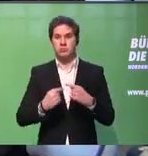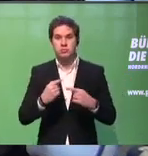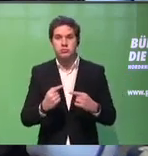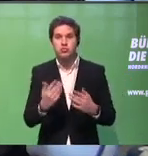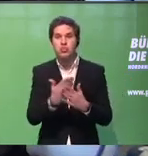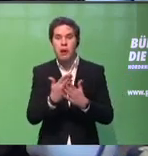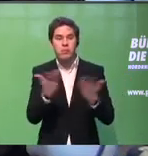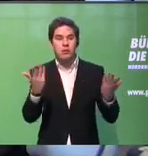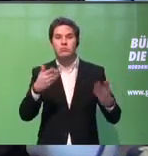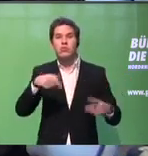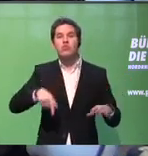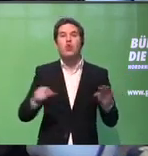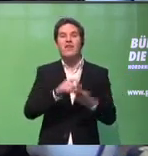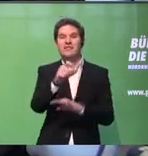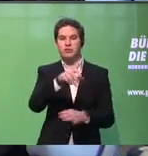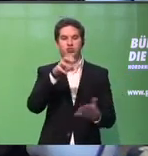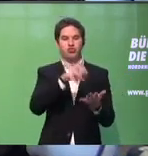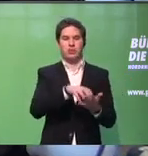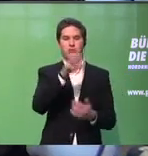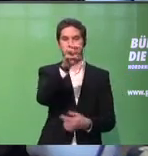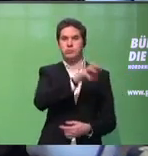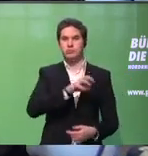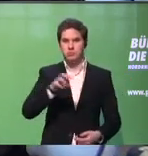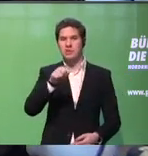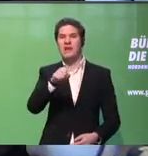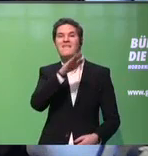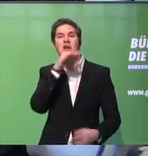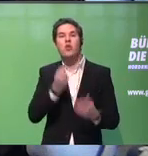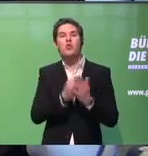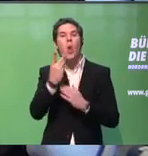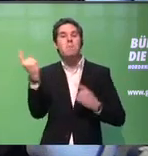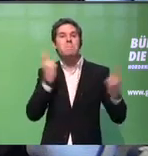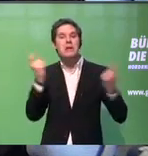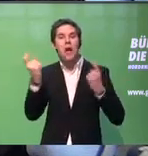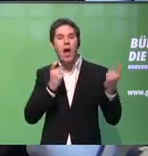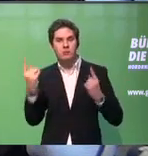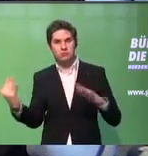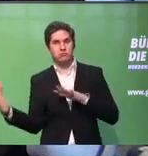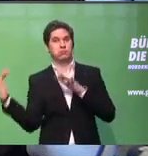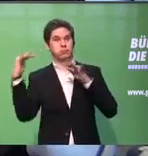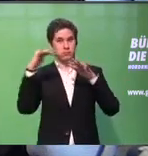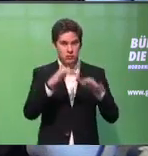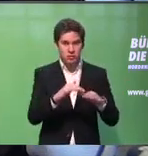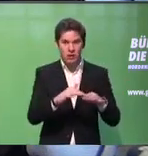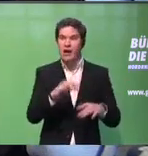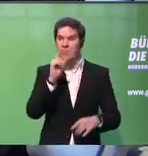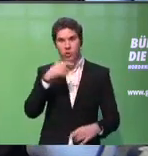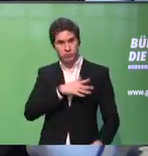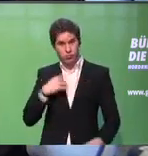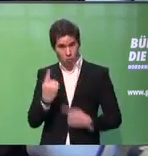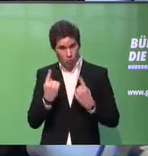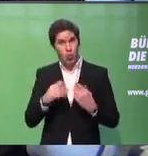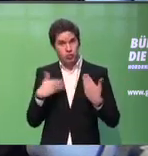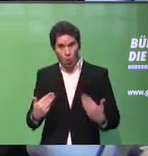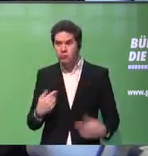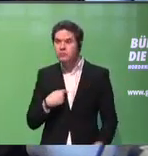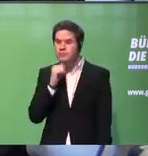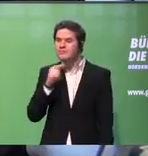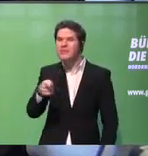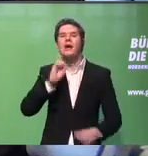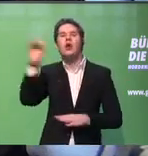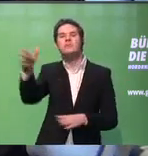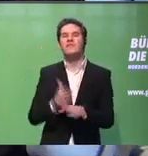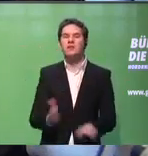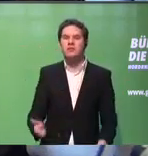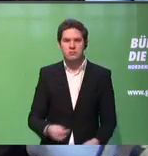in Nordrhein-Westfalen, wir sehr viele neue Migrantinnen und Migranten haben, dann ist eben nicht die grüne Antwort zu sagen, wir schmeißen die raus, wir pöbeln